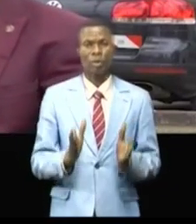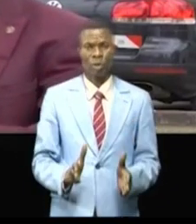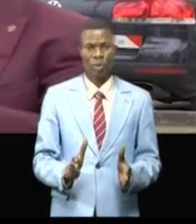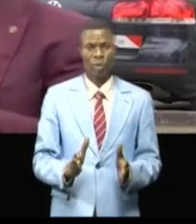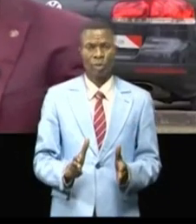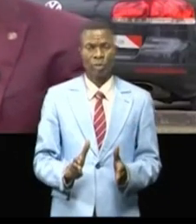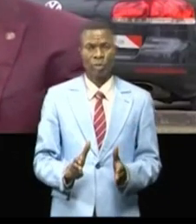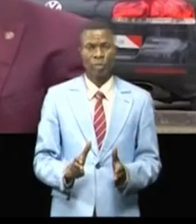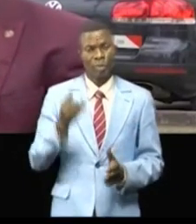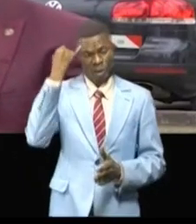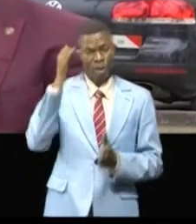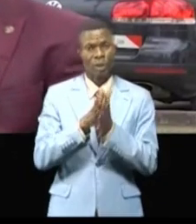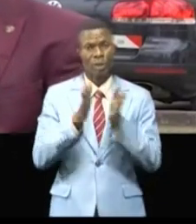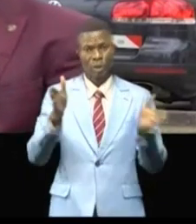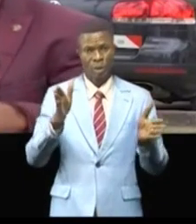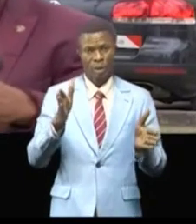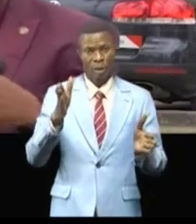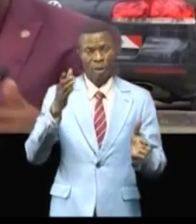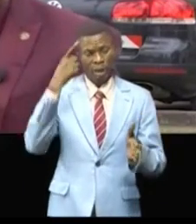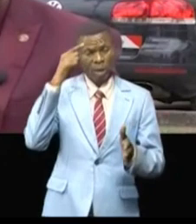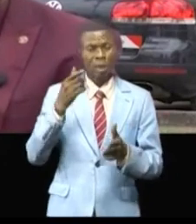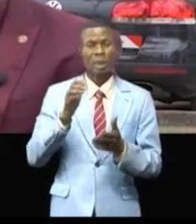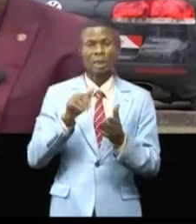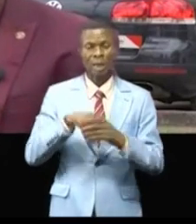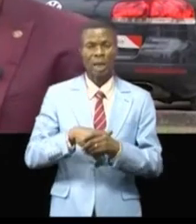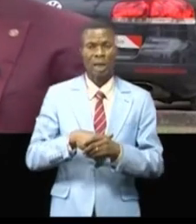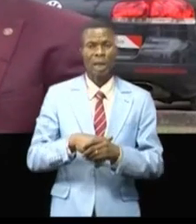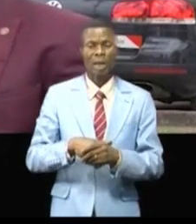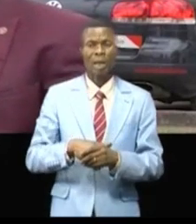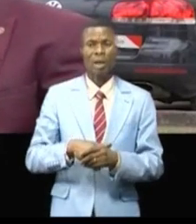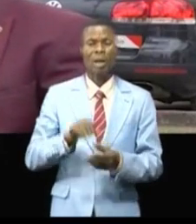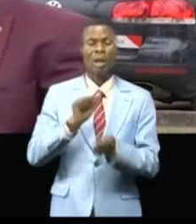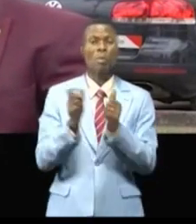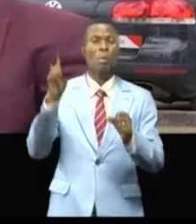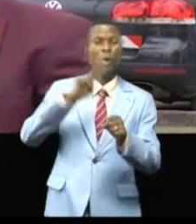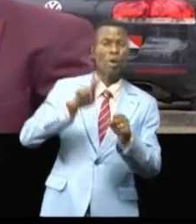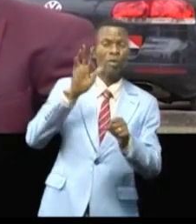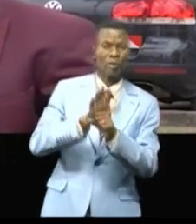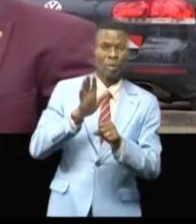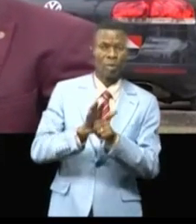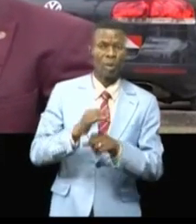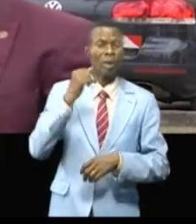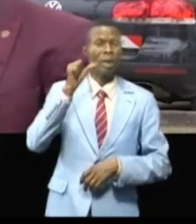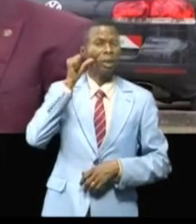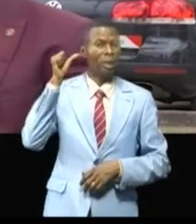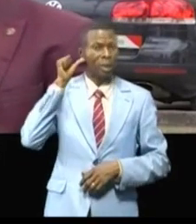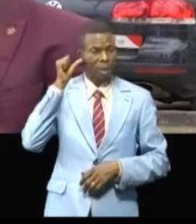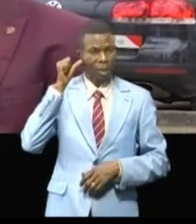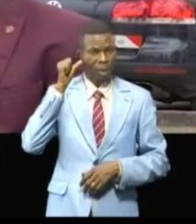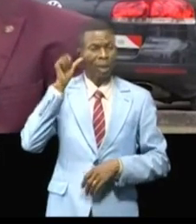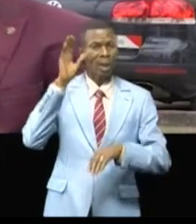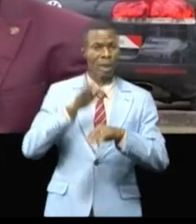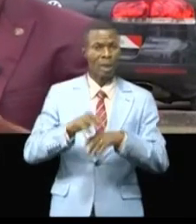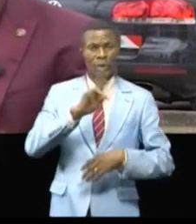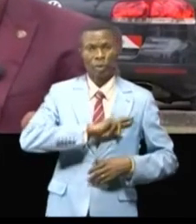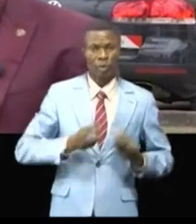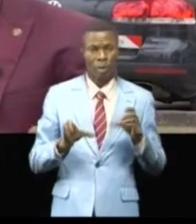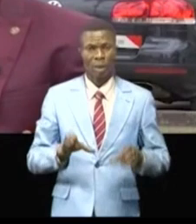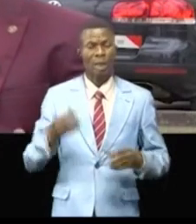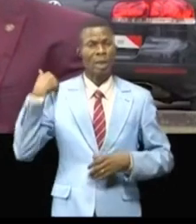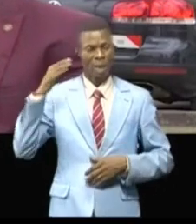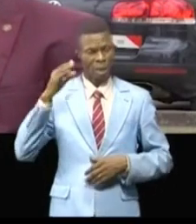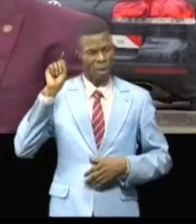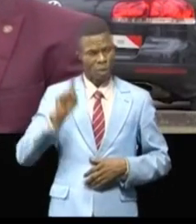d'une façon générale, dans l'espace où il y a ces violences, comme ailleurs en République démocratique du Congo, c'est que l'État